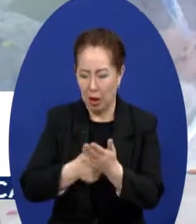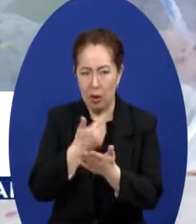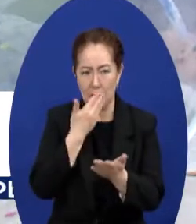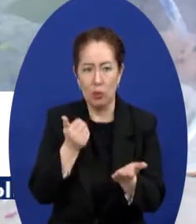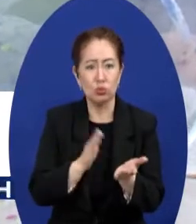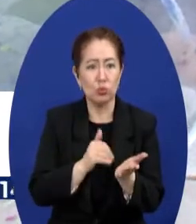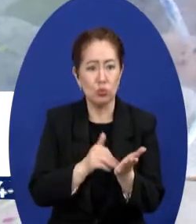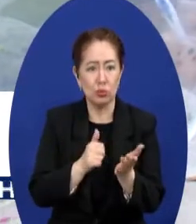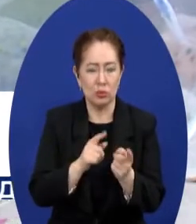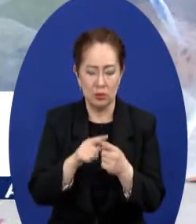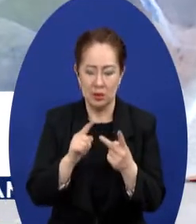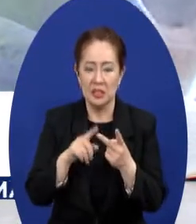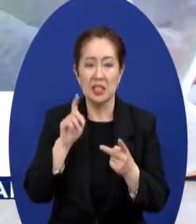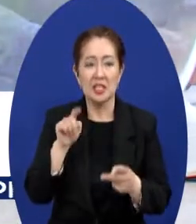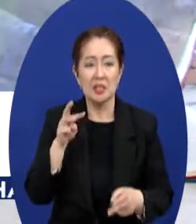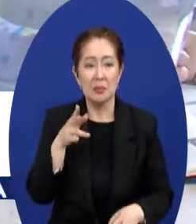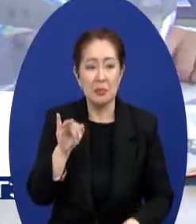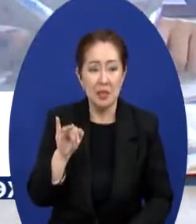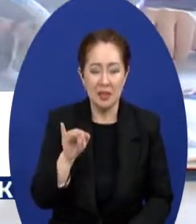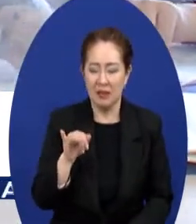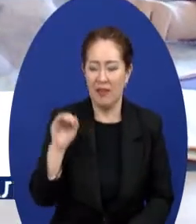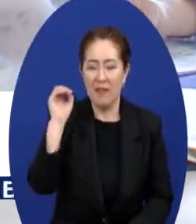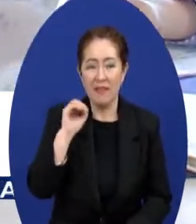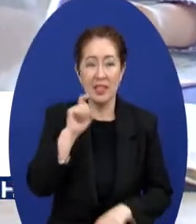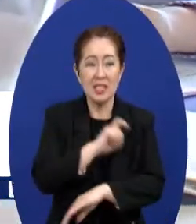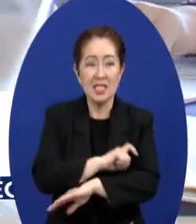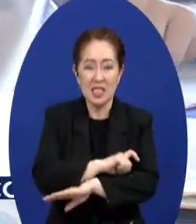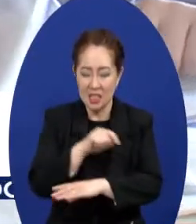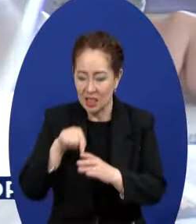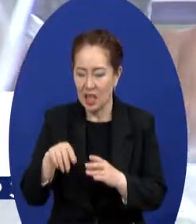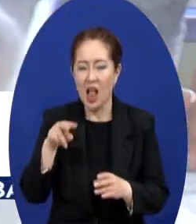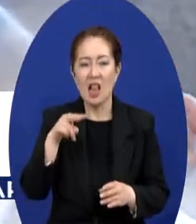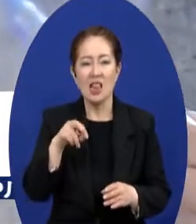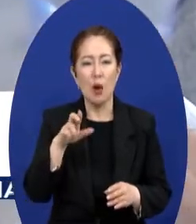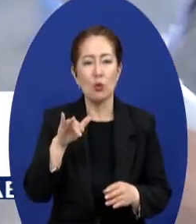учраас хин физикийн хичээлийг лабораторийн түвшинд явуулах боломжгүй байна.